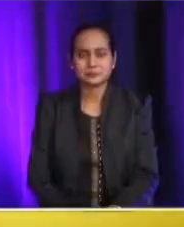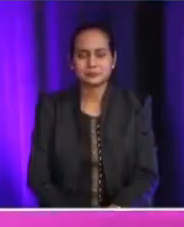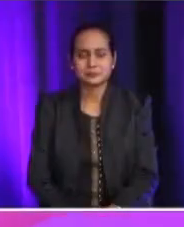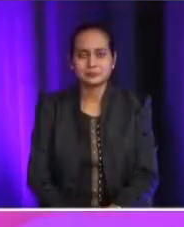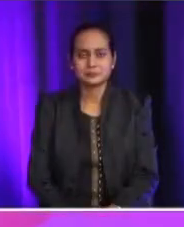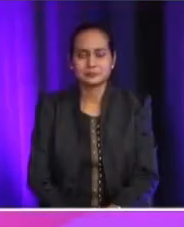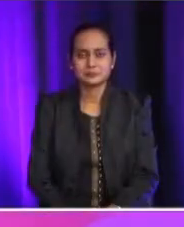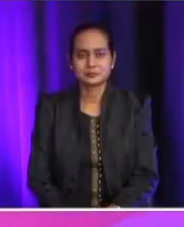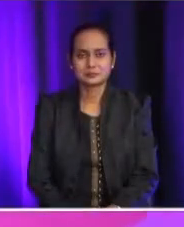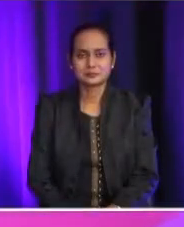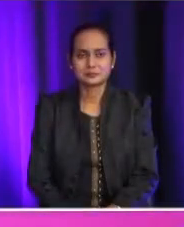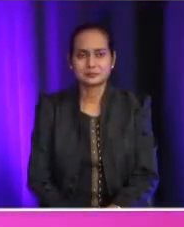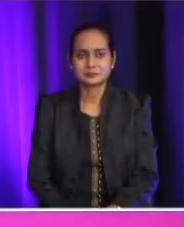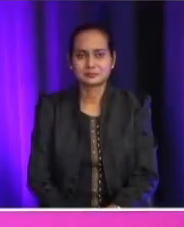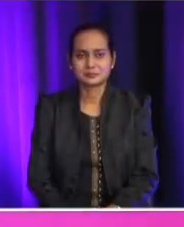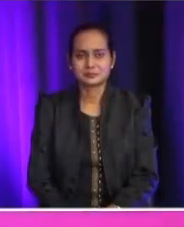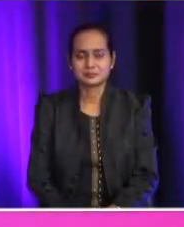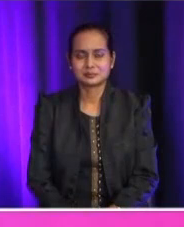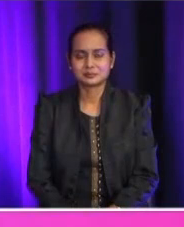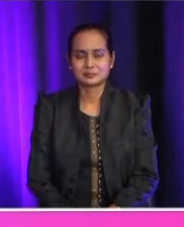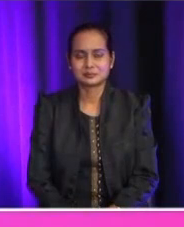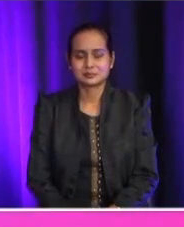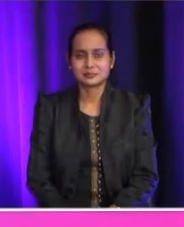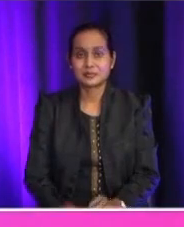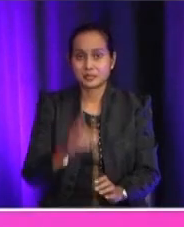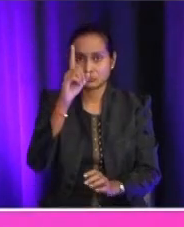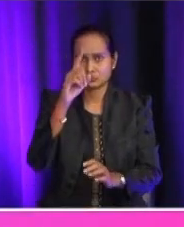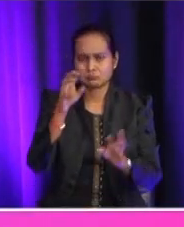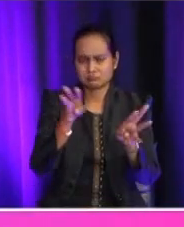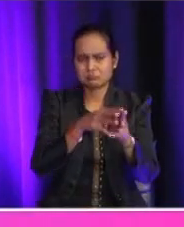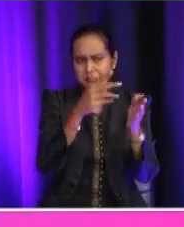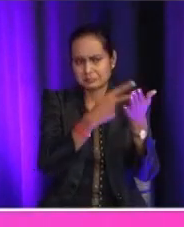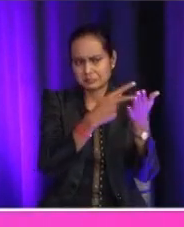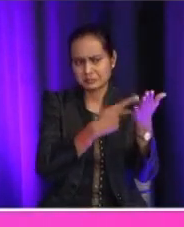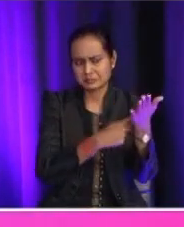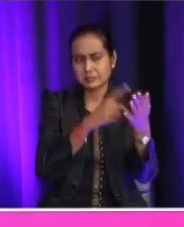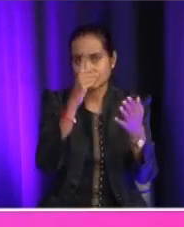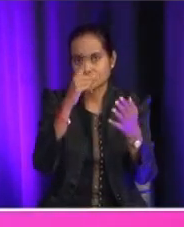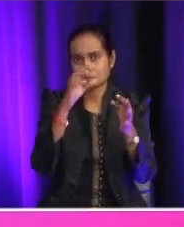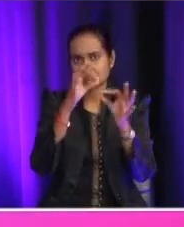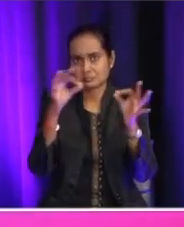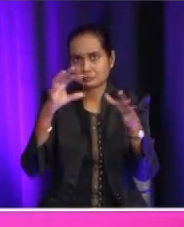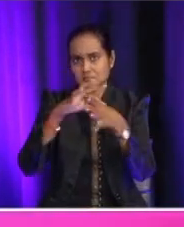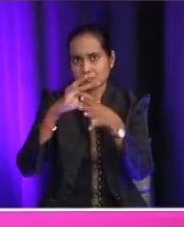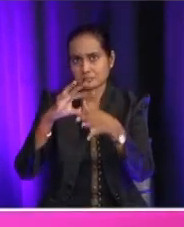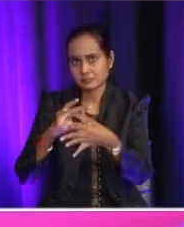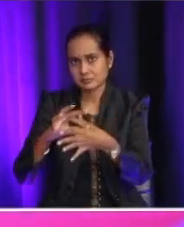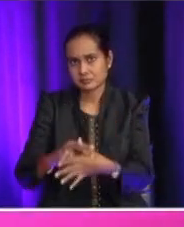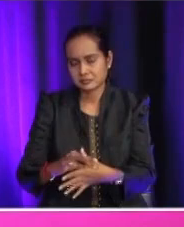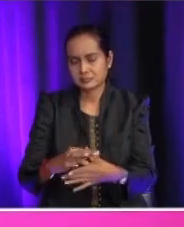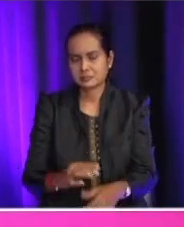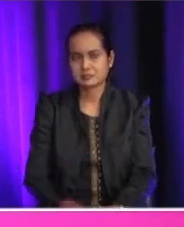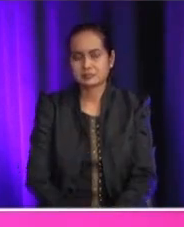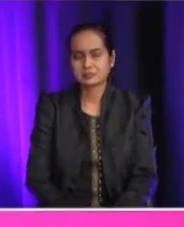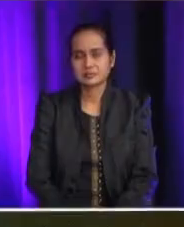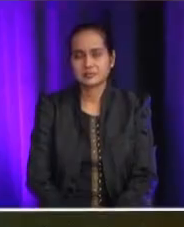Satu yang macam karangan dan satu ni memberikan poin-poinnya, cikgu. Kita nak pergi yang mana satu dulu ni, cikgu? Minta Nadira bacakan dulu